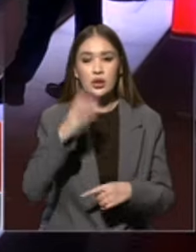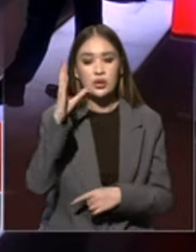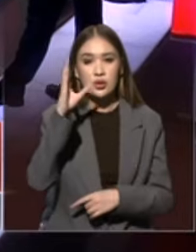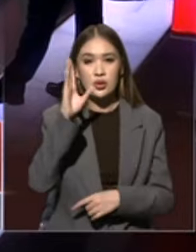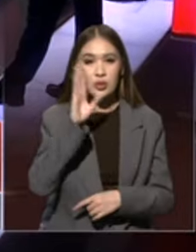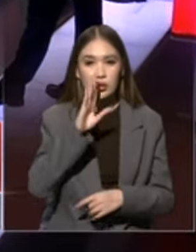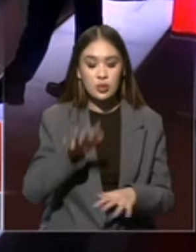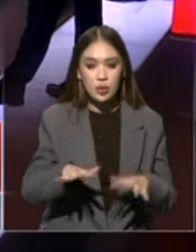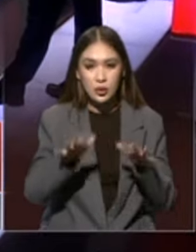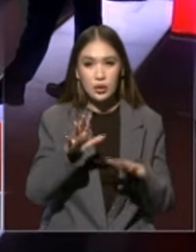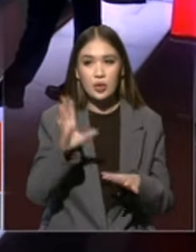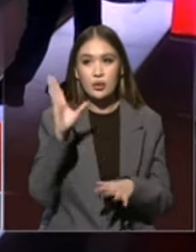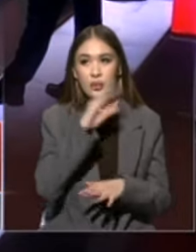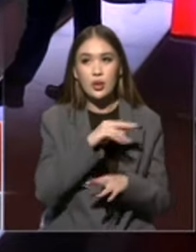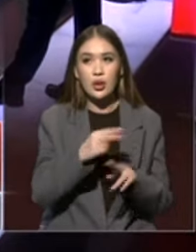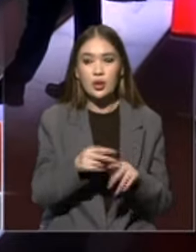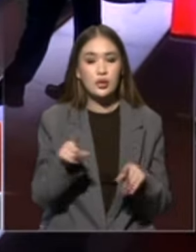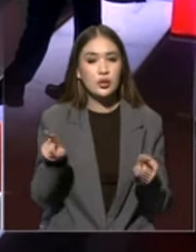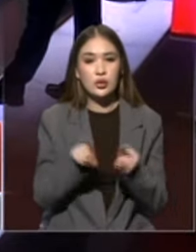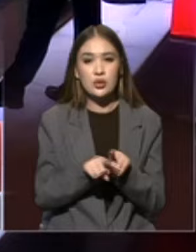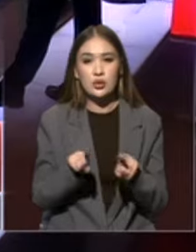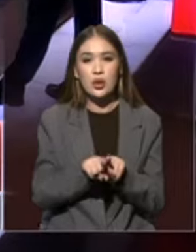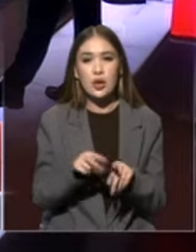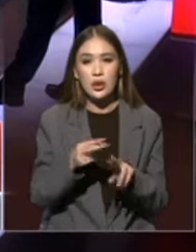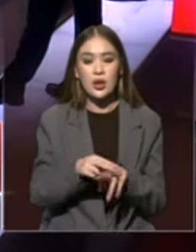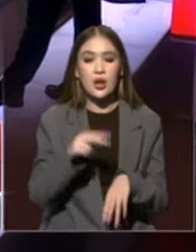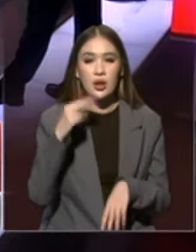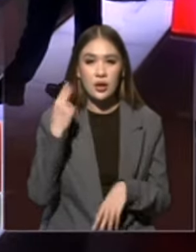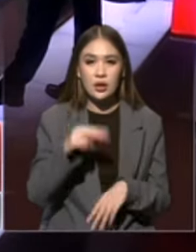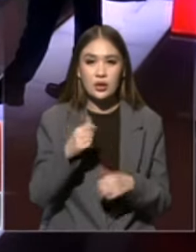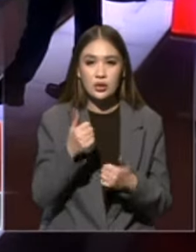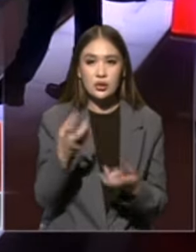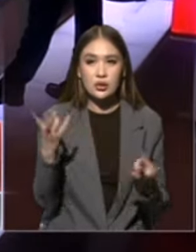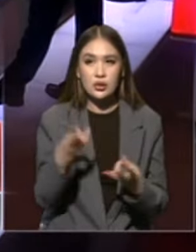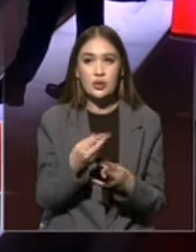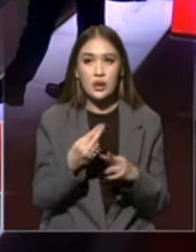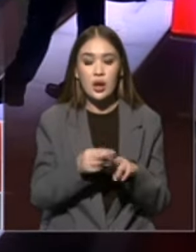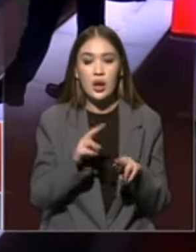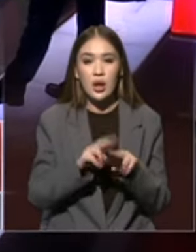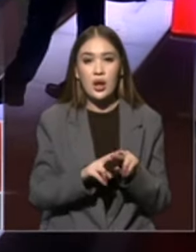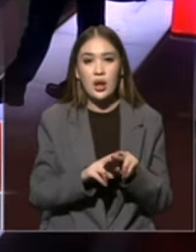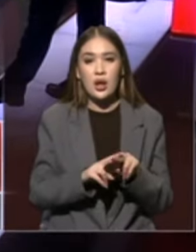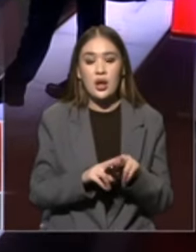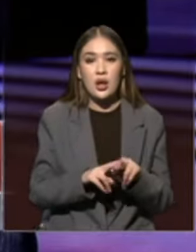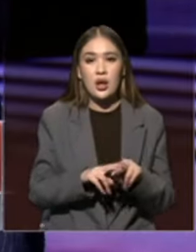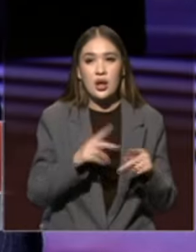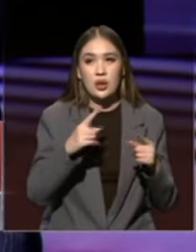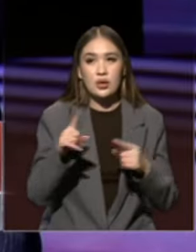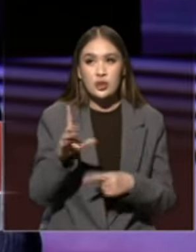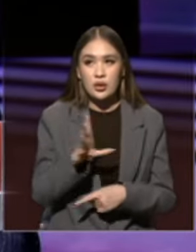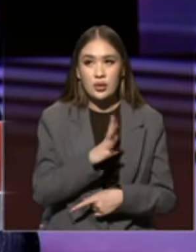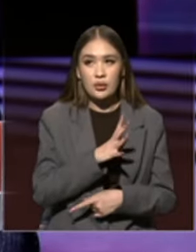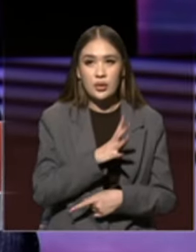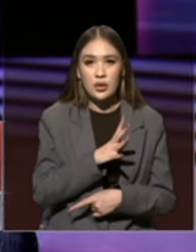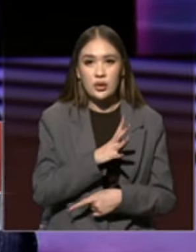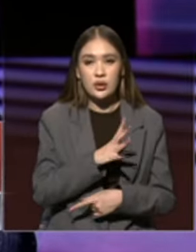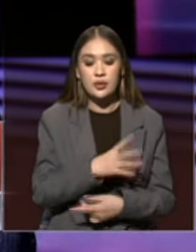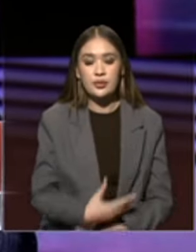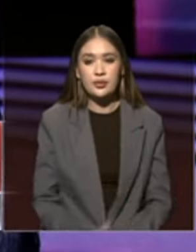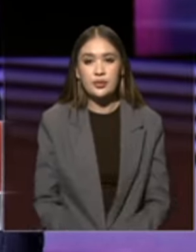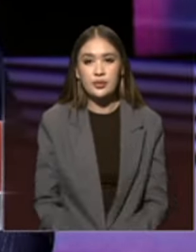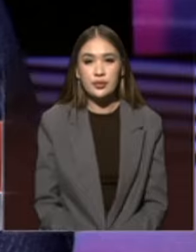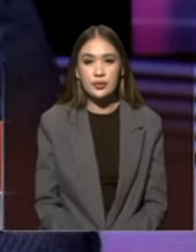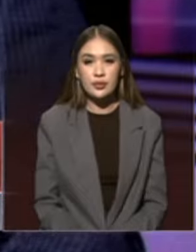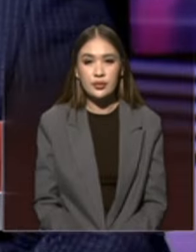кезде сапалы болатыны жақсылап өлшеп, күш жетіспей жатса, үйлестіріп, басқа облыстан тартып, шешуге болатын мәселелер деп ойлаймын барлығы.